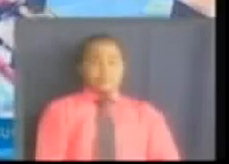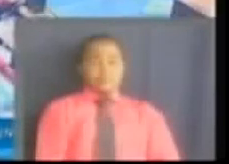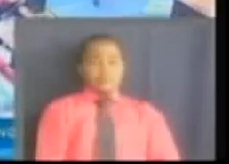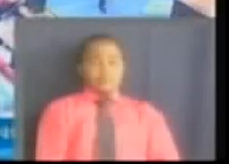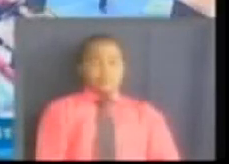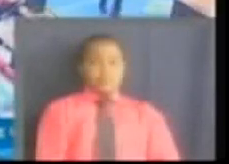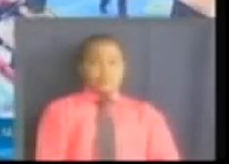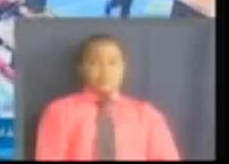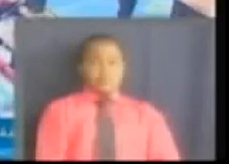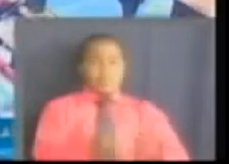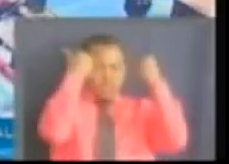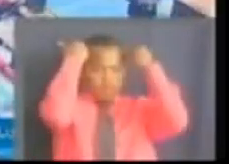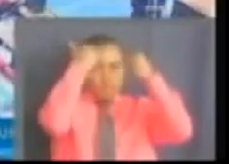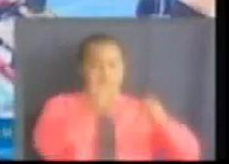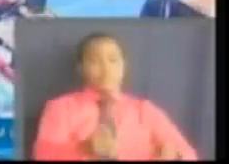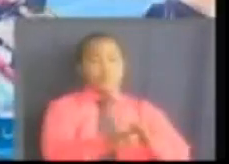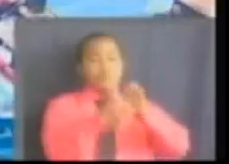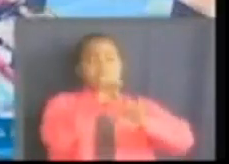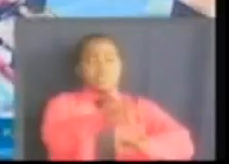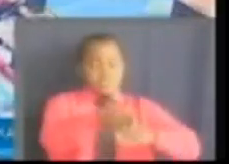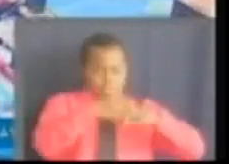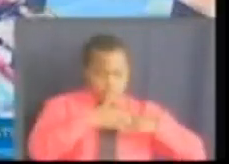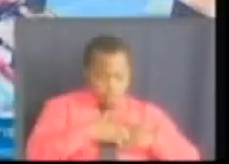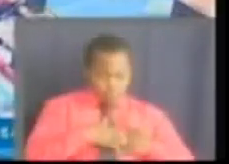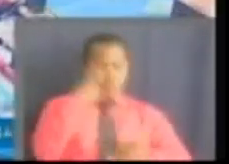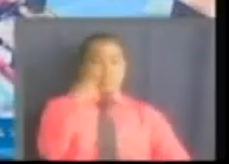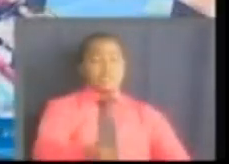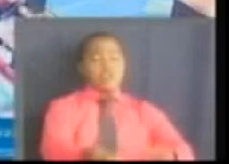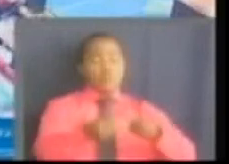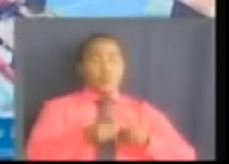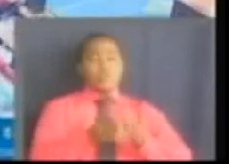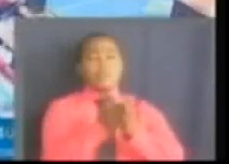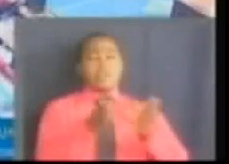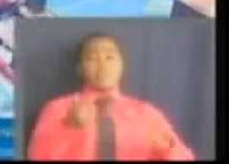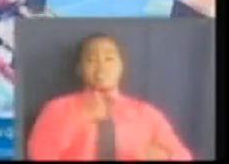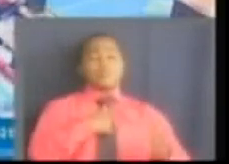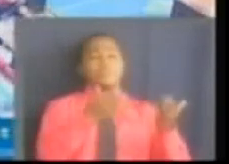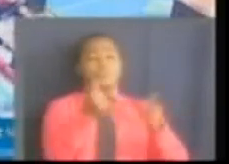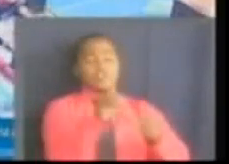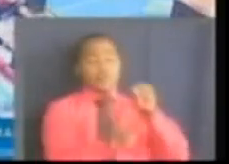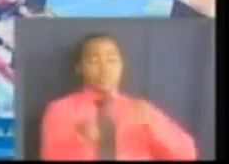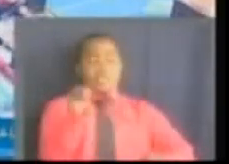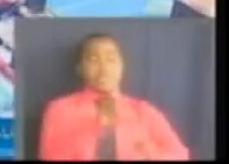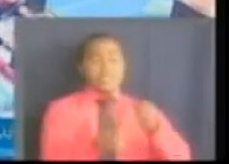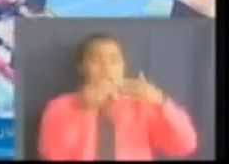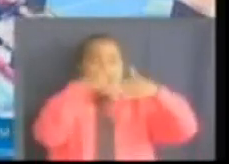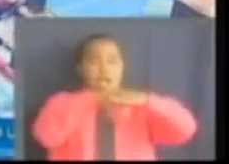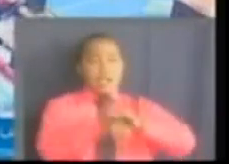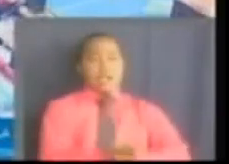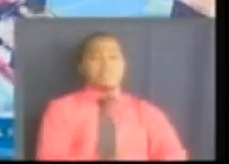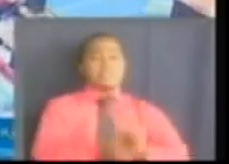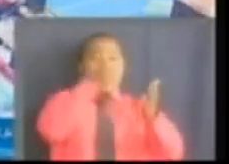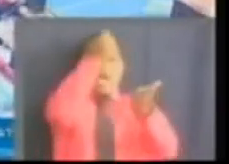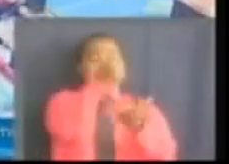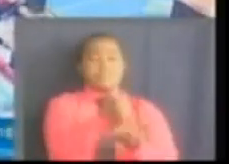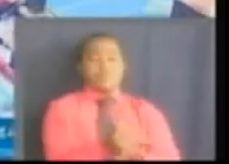Mheshimiwa mwenyekiti, nashukuru kwa kunipa fursa nami niweze kuchangia kwenye azimio ambalo limekuja